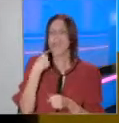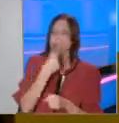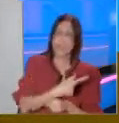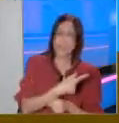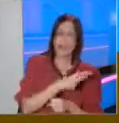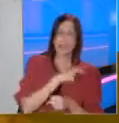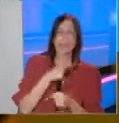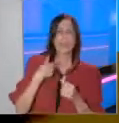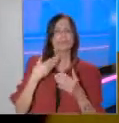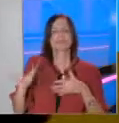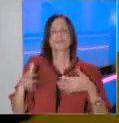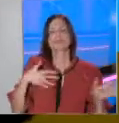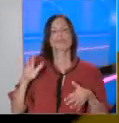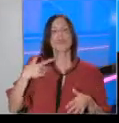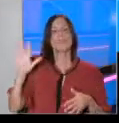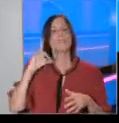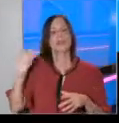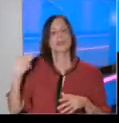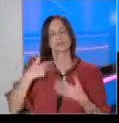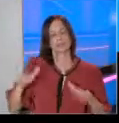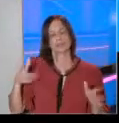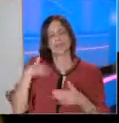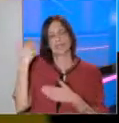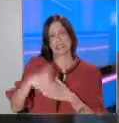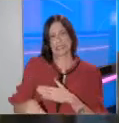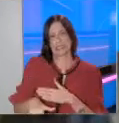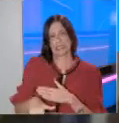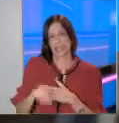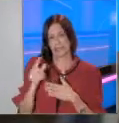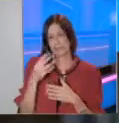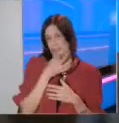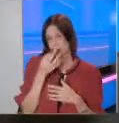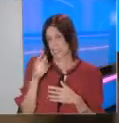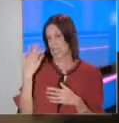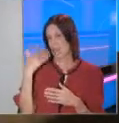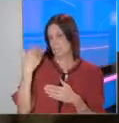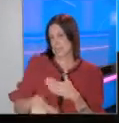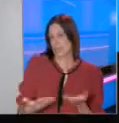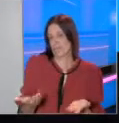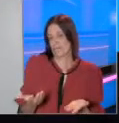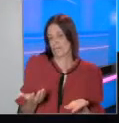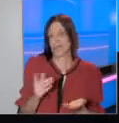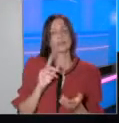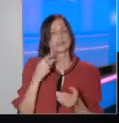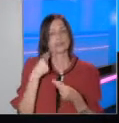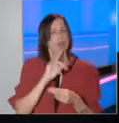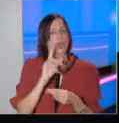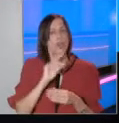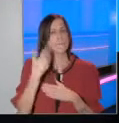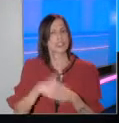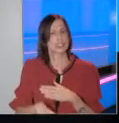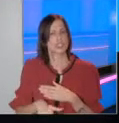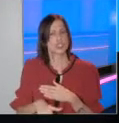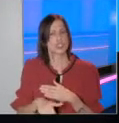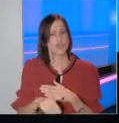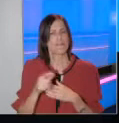אני מפרק, כולם הולכים הביתה, הלכו הביתה, זה הסתיים. זה היה כבר אבל בסוף, אתה יודע, מרזיר בשלג. לא, זה לא היה בסוף. הטענה היא שזה היה